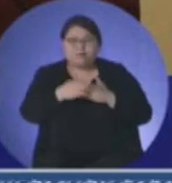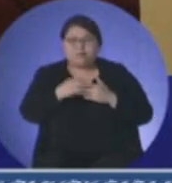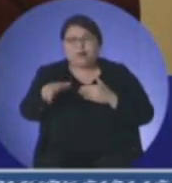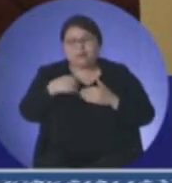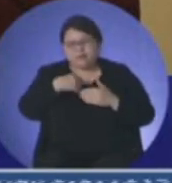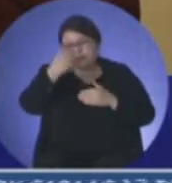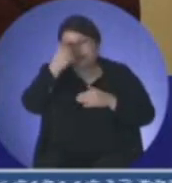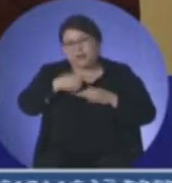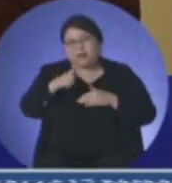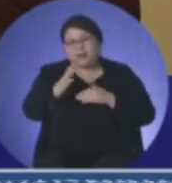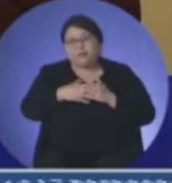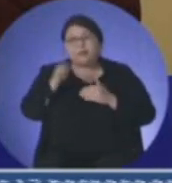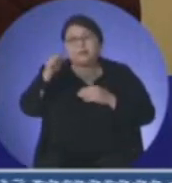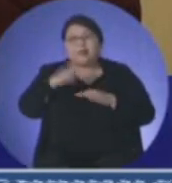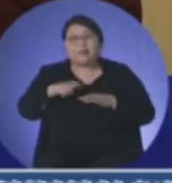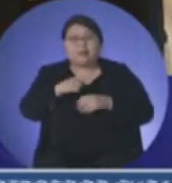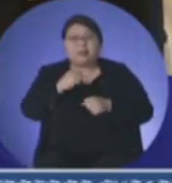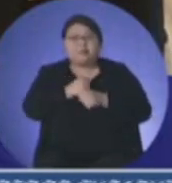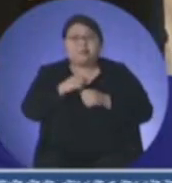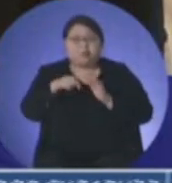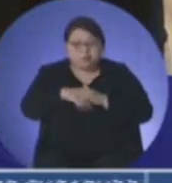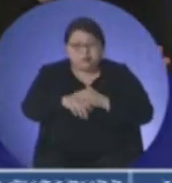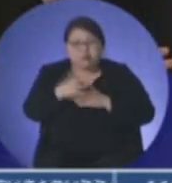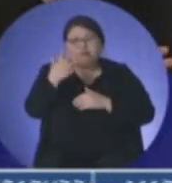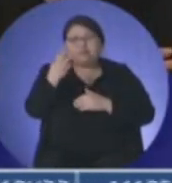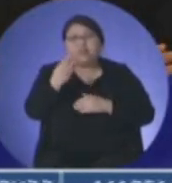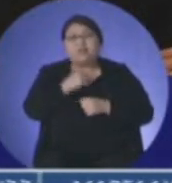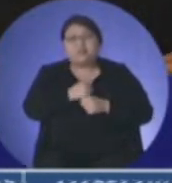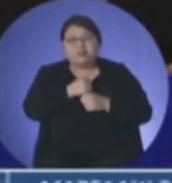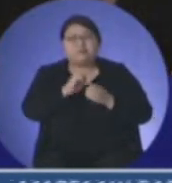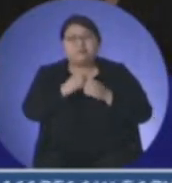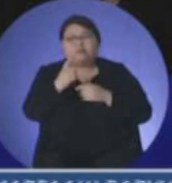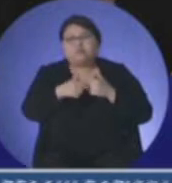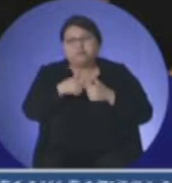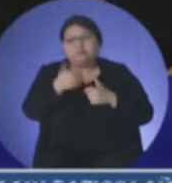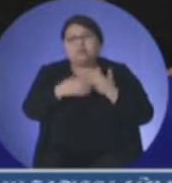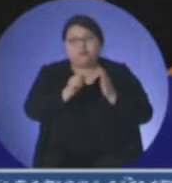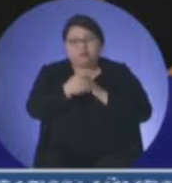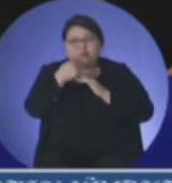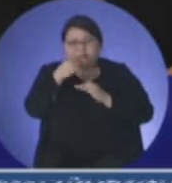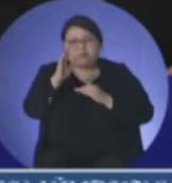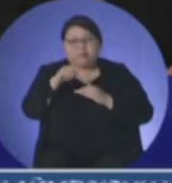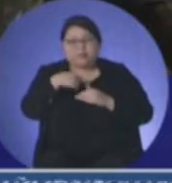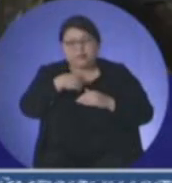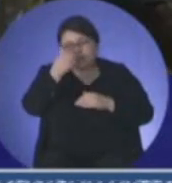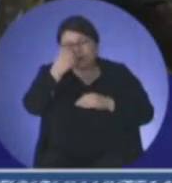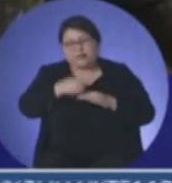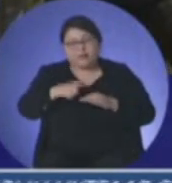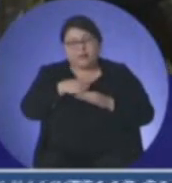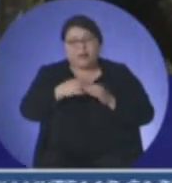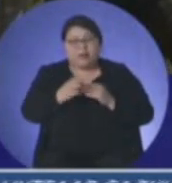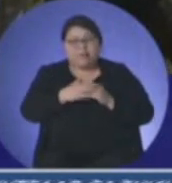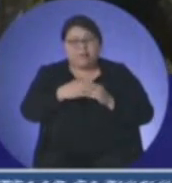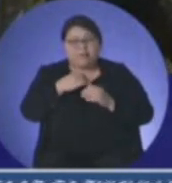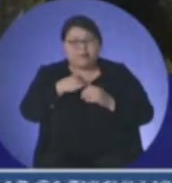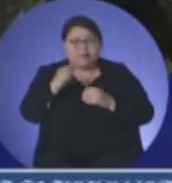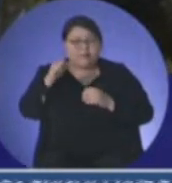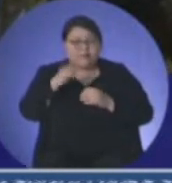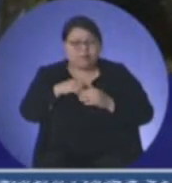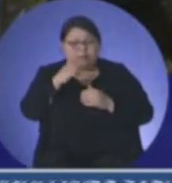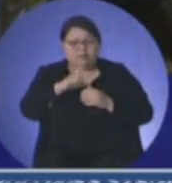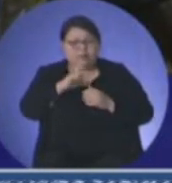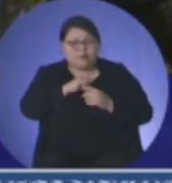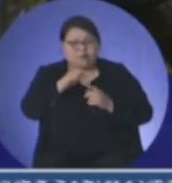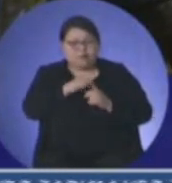газраас авилгад тэмцэх ажлын хүрээнд 5 иш ажиллагааг хэрэгжүүлж байгааг онцоллоо. Иймээс засгийн газраас авилгад тэмцэхдээ хүний эрхийн